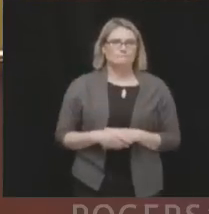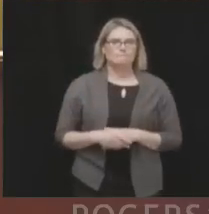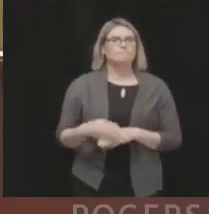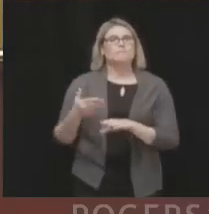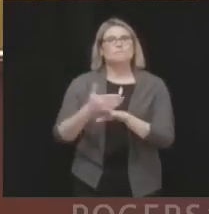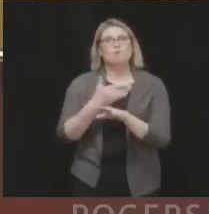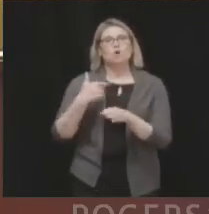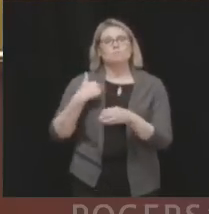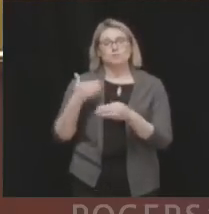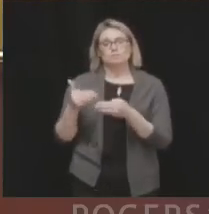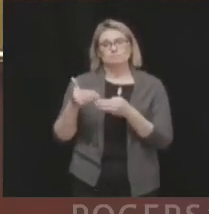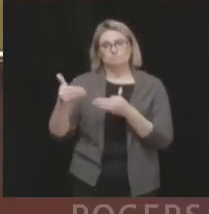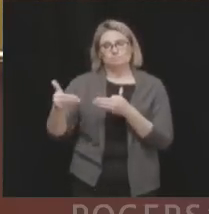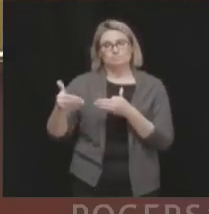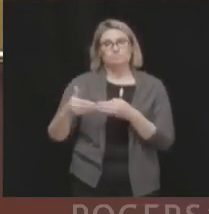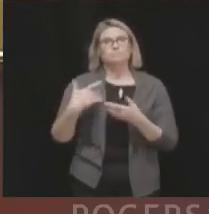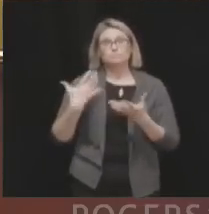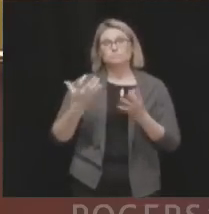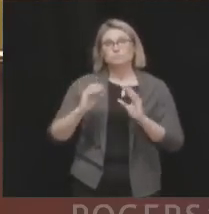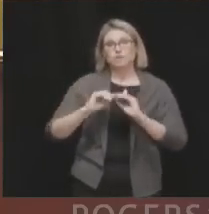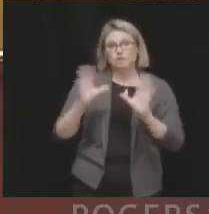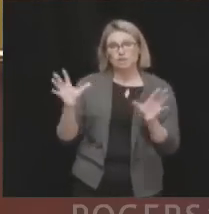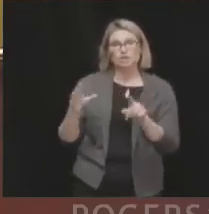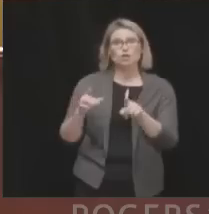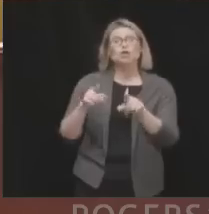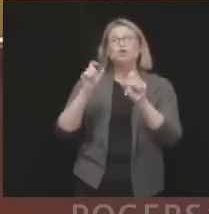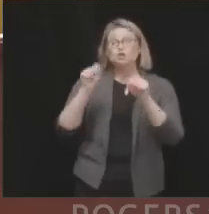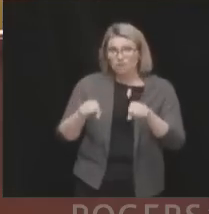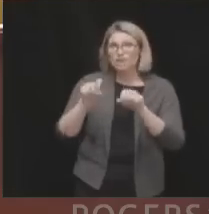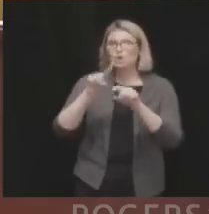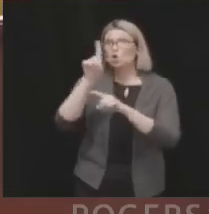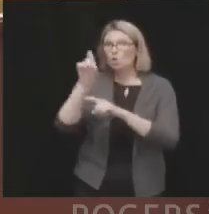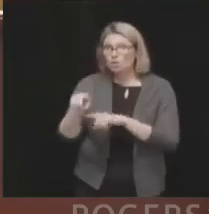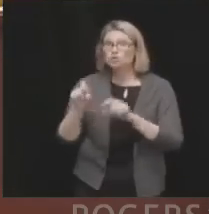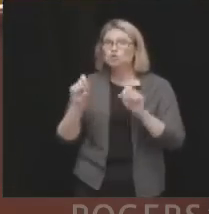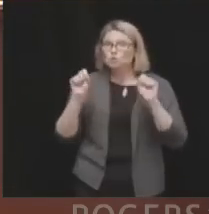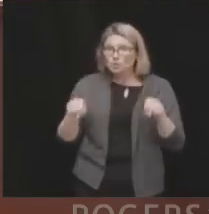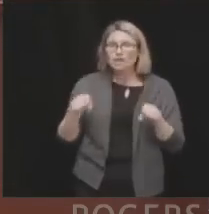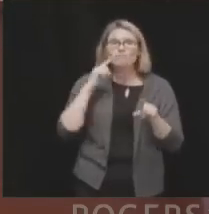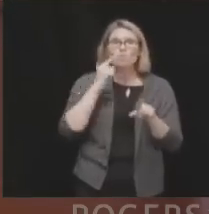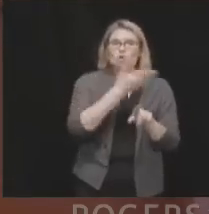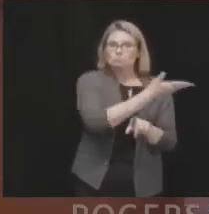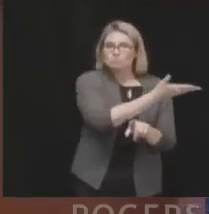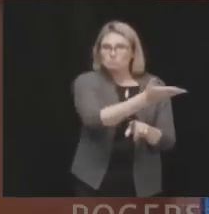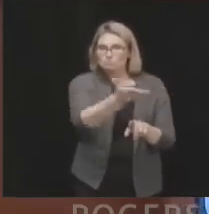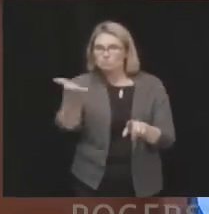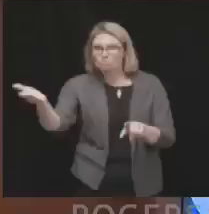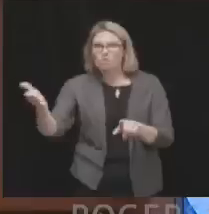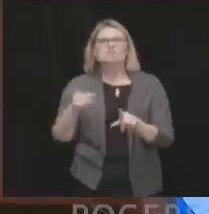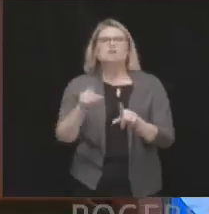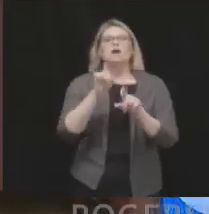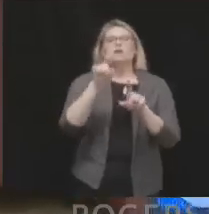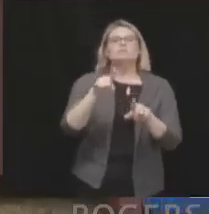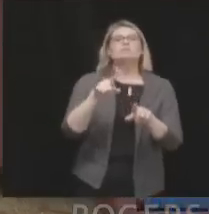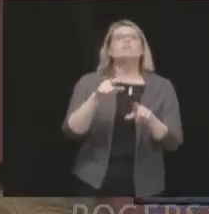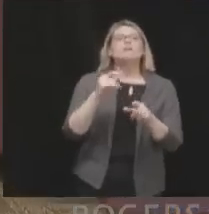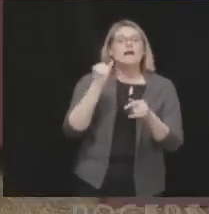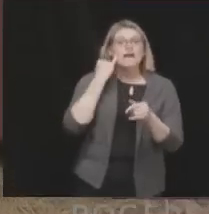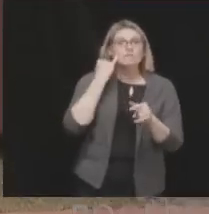déjà parlé au micro. We will now go to Matthew Roicomo. Monsieur Matthew Roicomo, L'Acadie